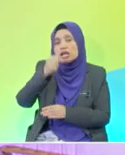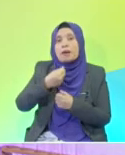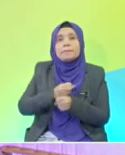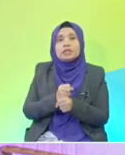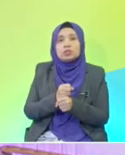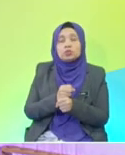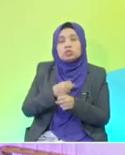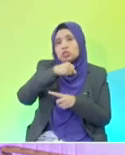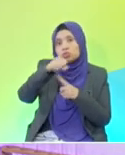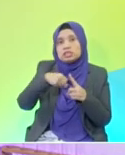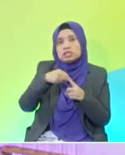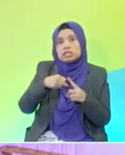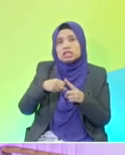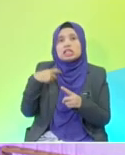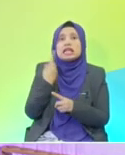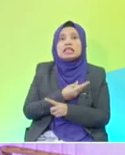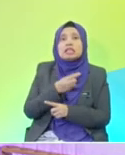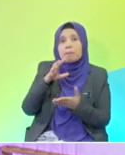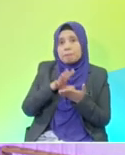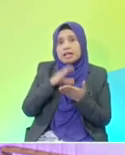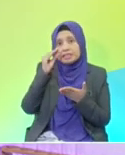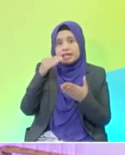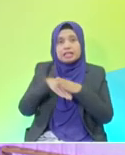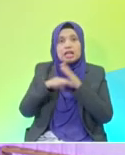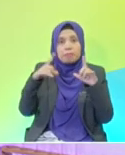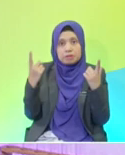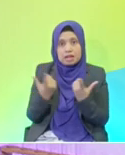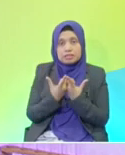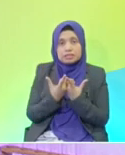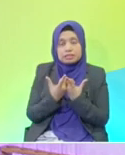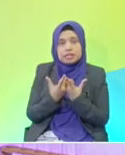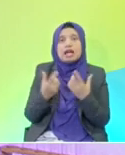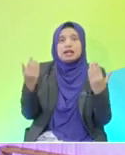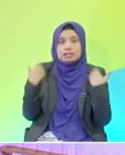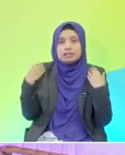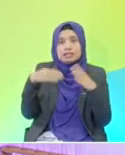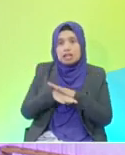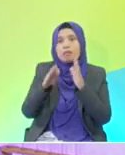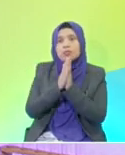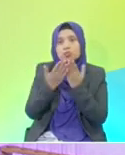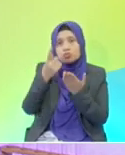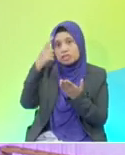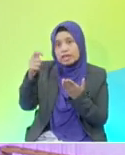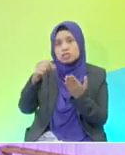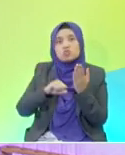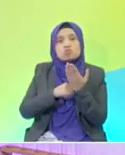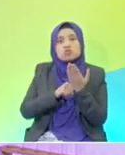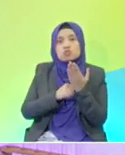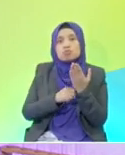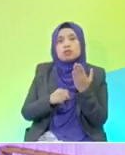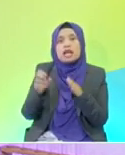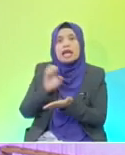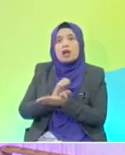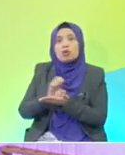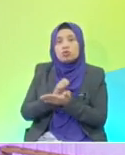situasi memang kita belajar eee di dalam kelas dalam buku teks kita belajar berkaitan dengan sumber-sumber ekonomi tanah